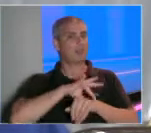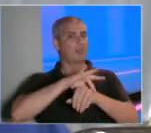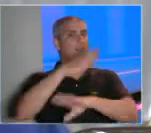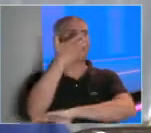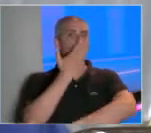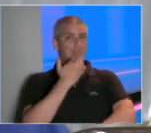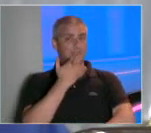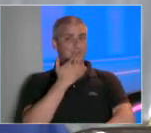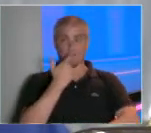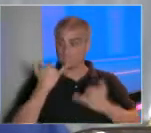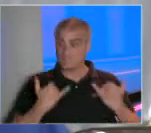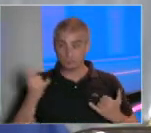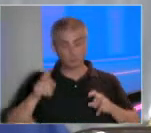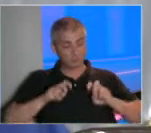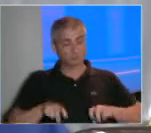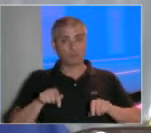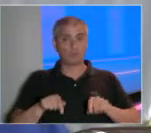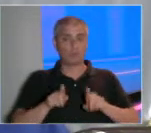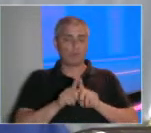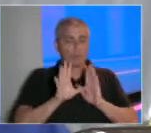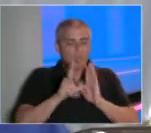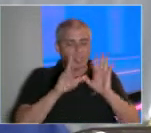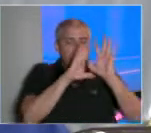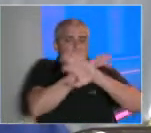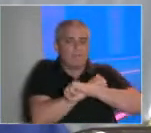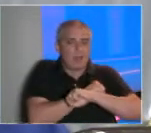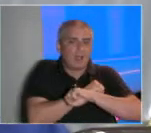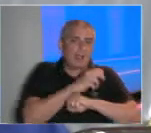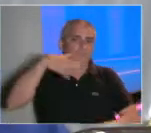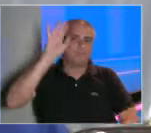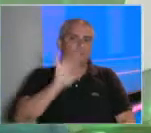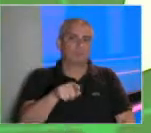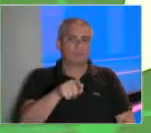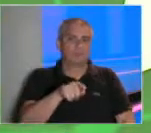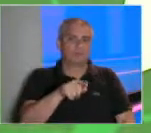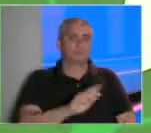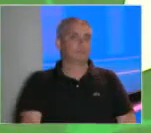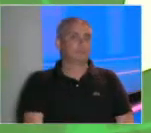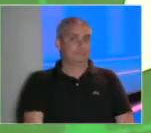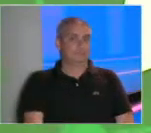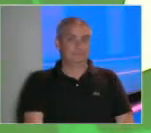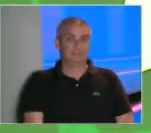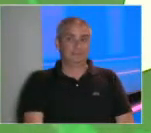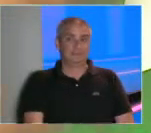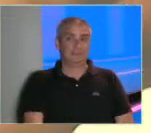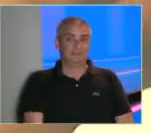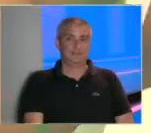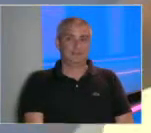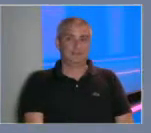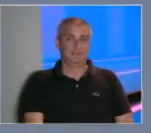מדינת ישראל, ועכשיו ישבו פה כגנבים בלילה והצביעו נגדה. כן, אז